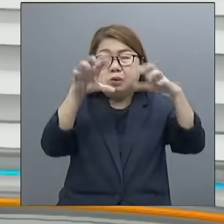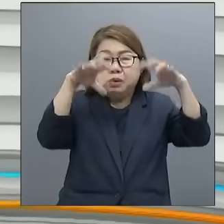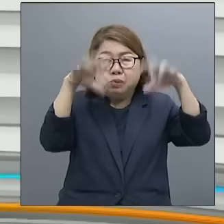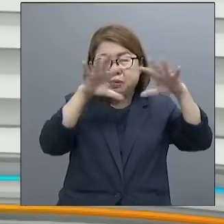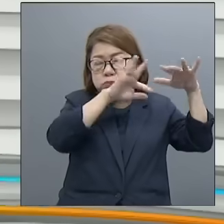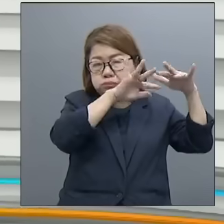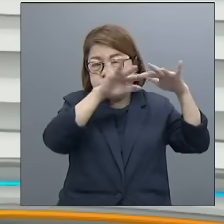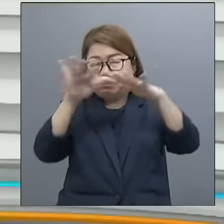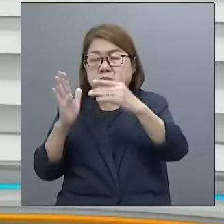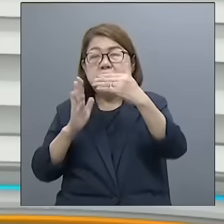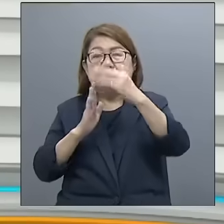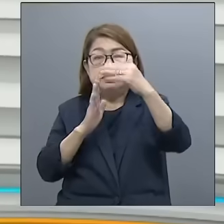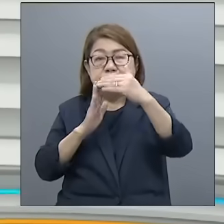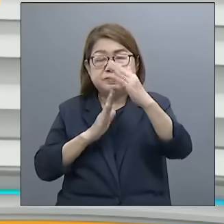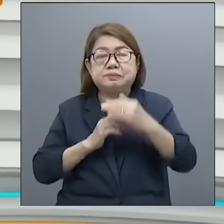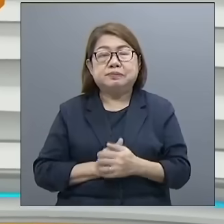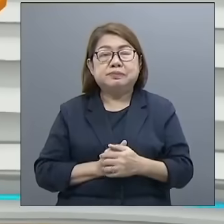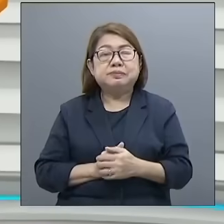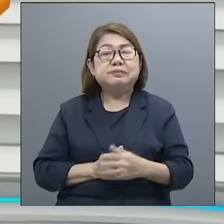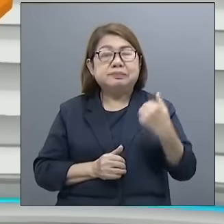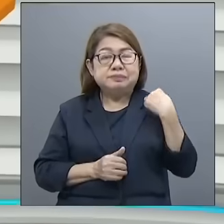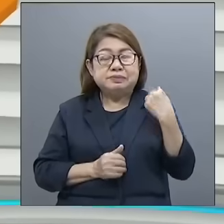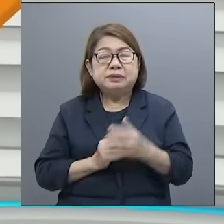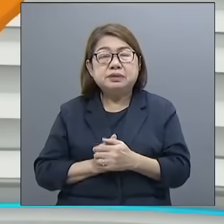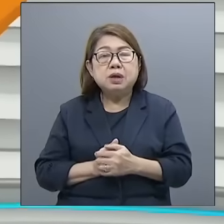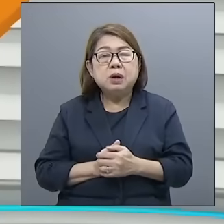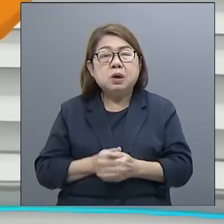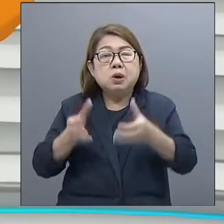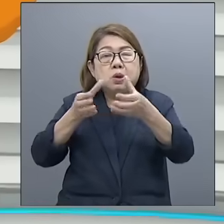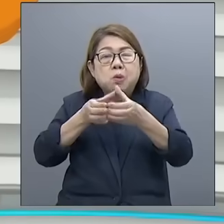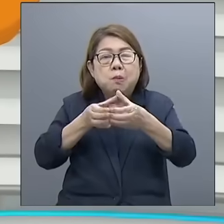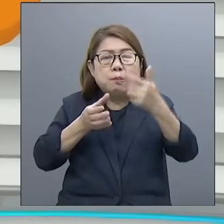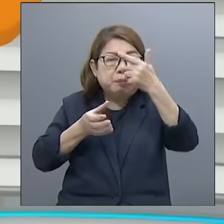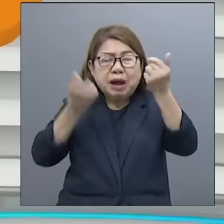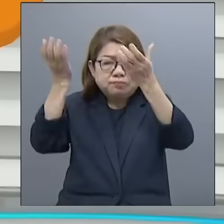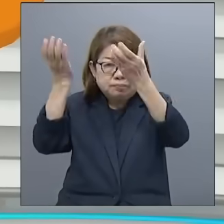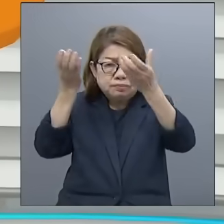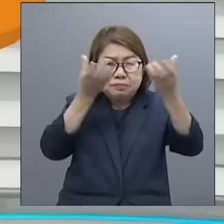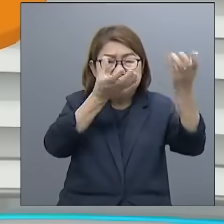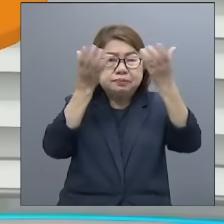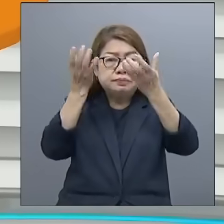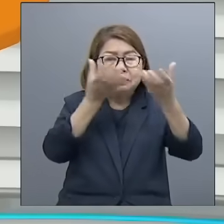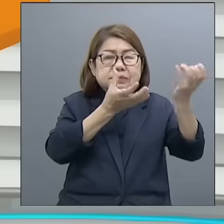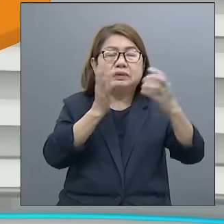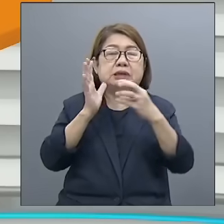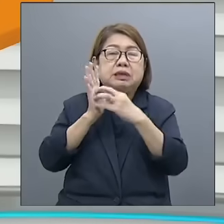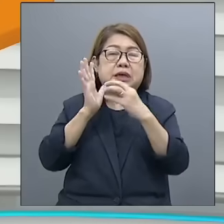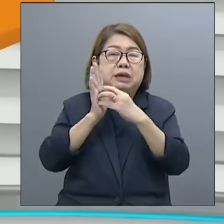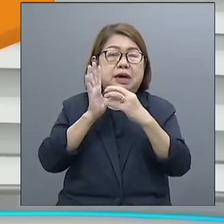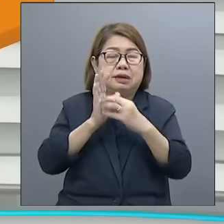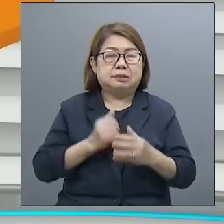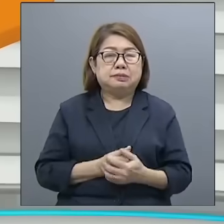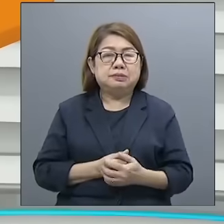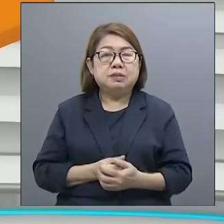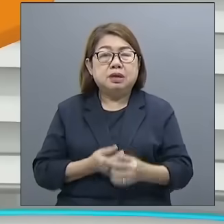ยตอนบนนะคะประกอบกับช่วงนี้ก็ยังมีหย่อมความกดอากาศต่ำหรือว่ากลุ่มเมฆฝนปกคลุมอยู่ที่บริเวณภาคกลางนะคะในขณะ